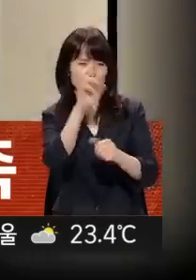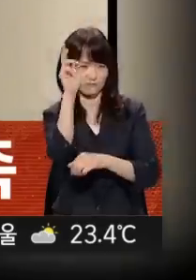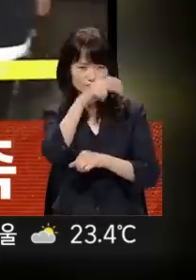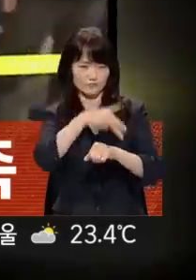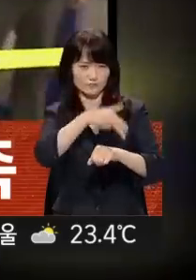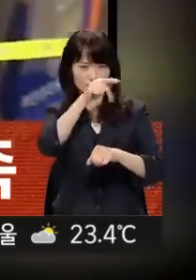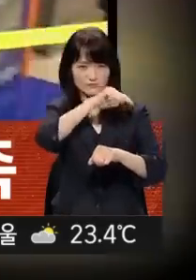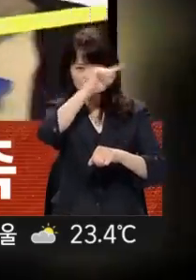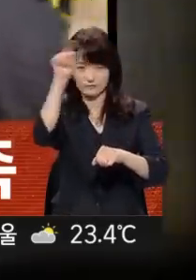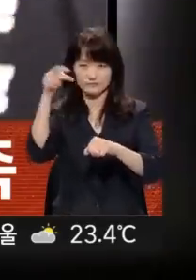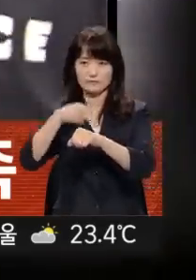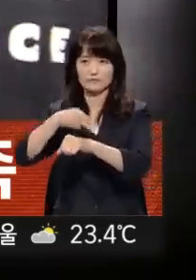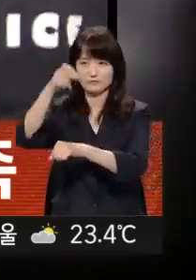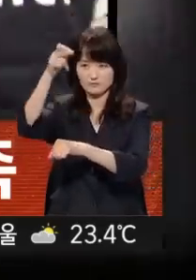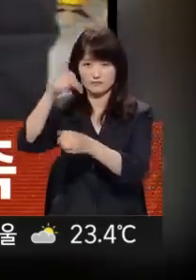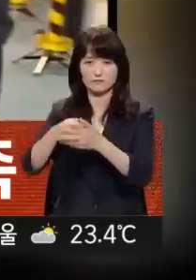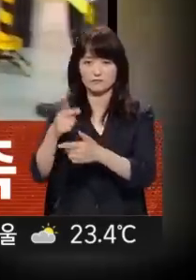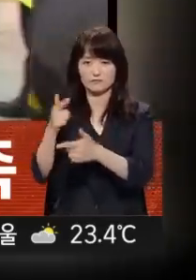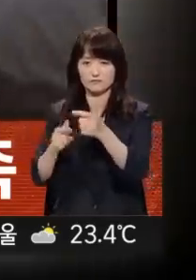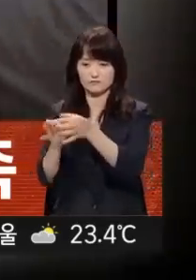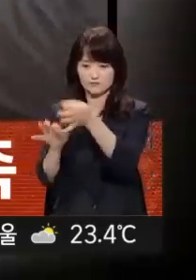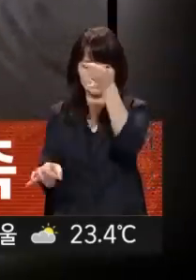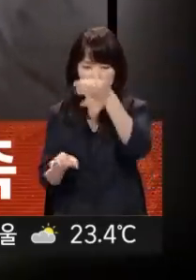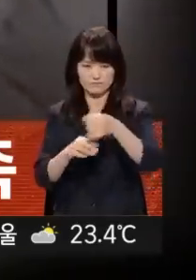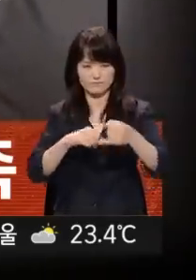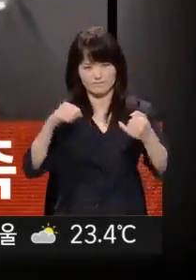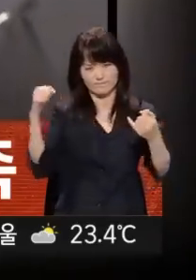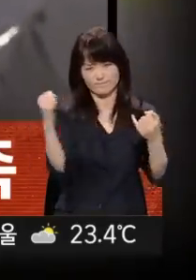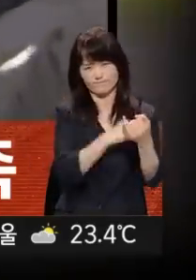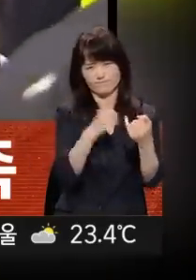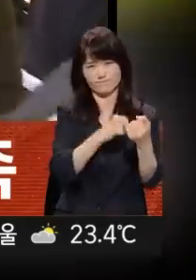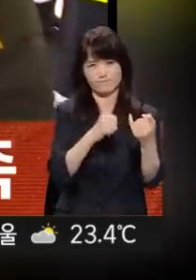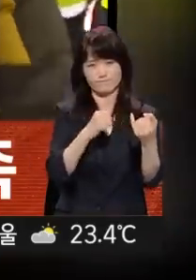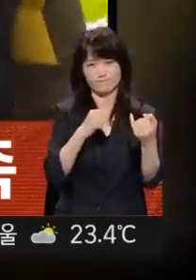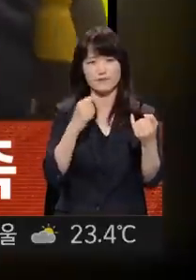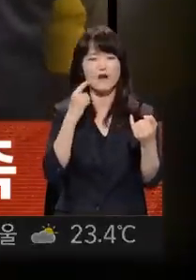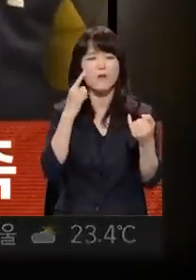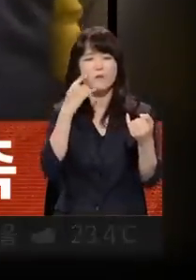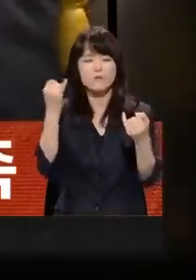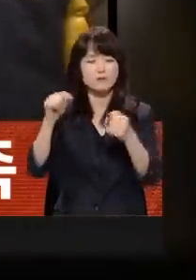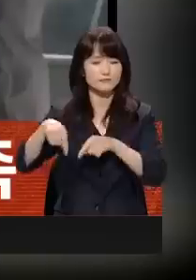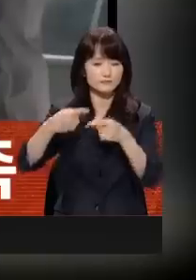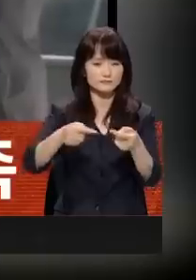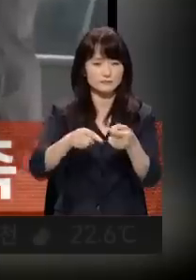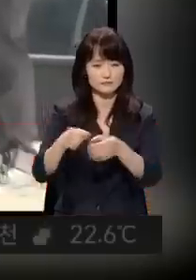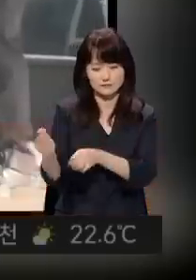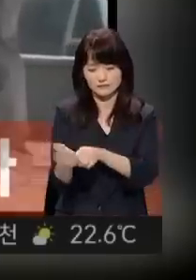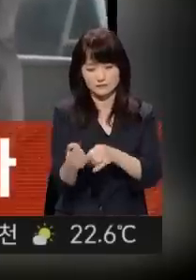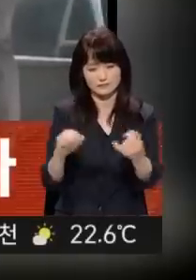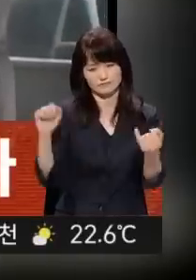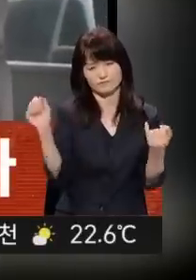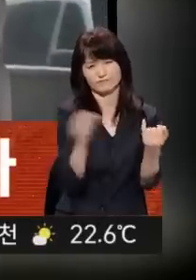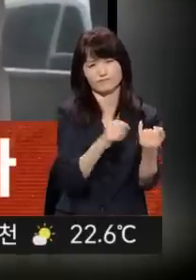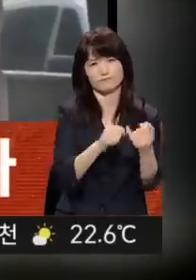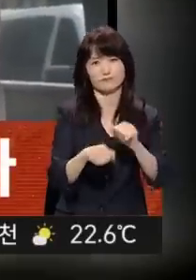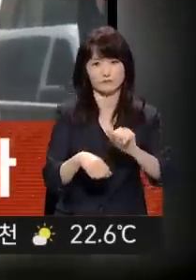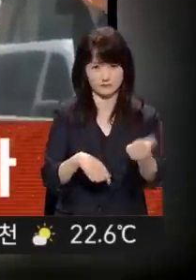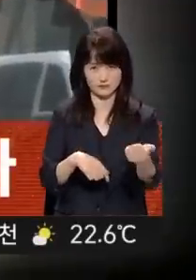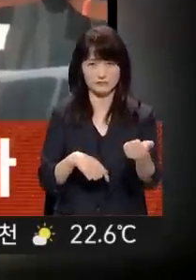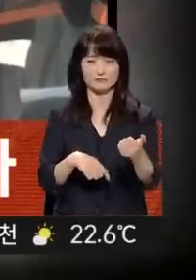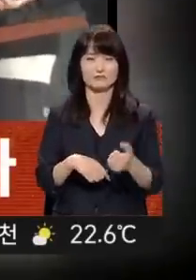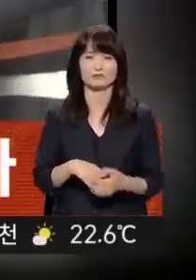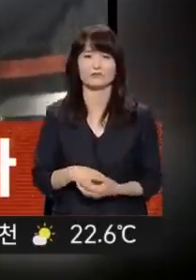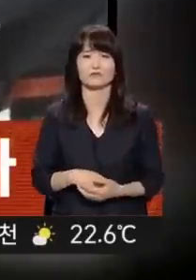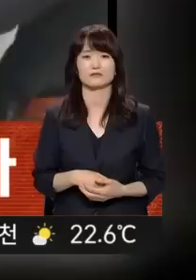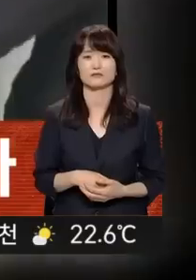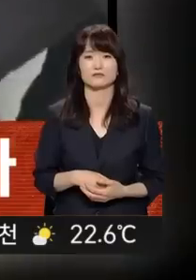7시부터 오후 12시까지 나호막대기 등으로 폭행을 이어갔다고 하고요 계모도 합스에서 빗자루등으로 폭행을 해서 결 사망에 이르게 됐다고 합니다